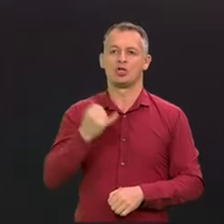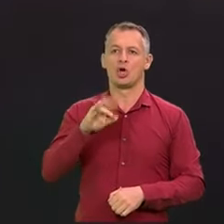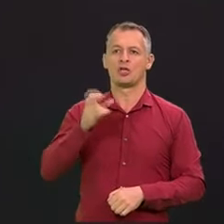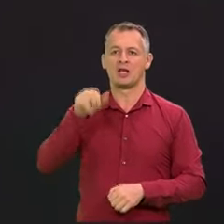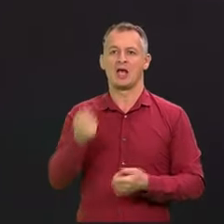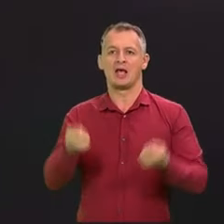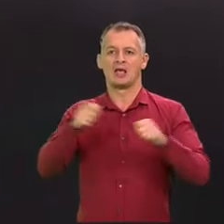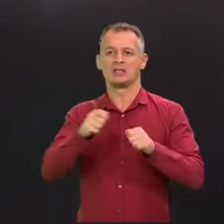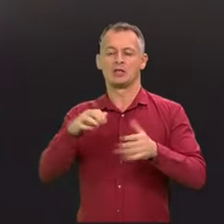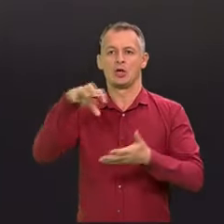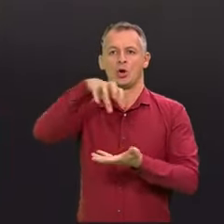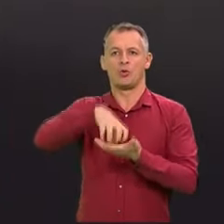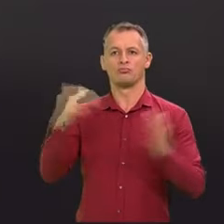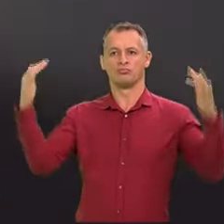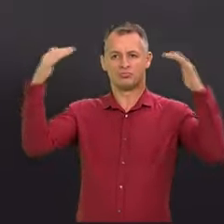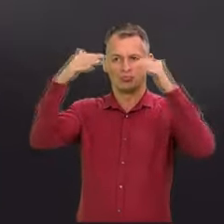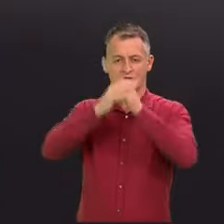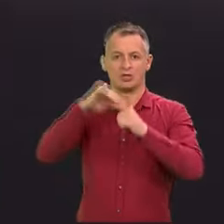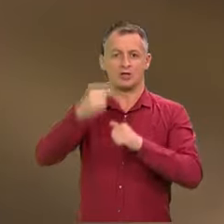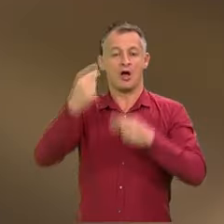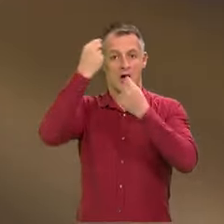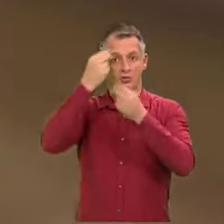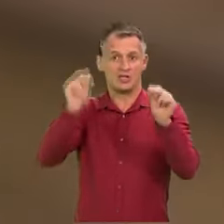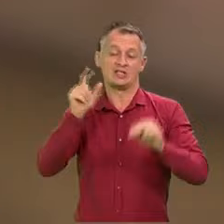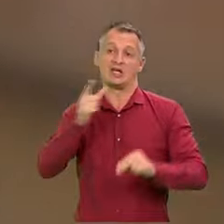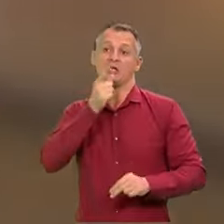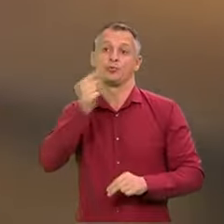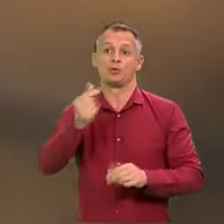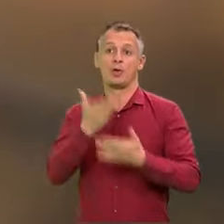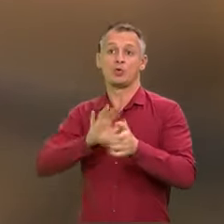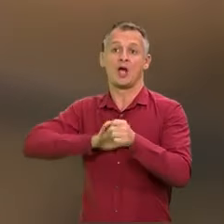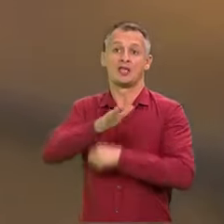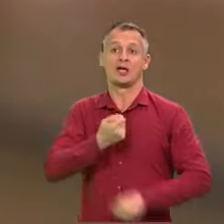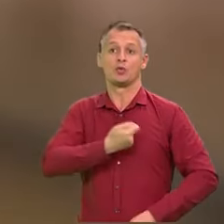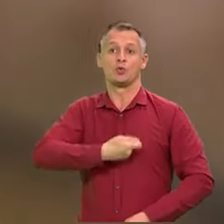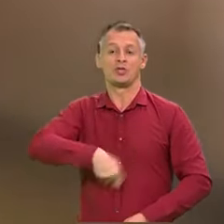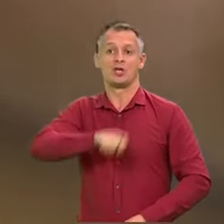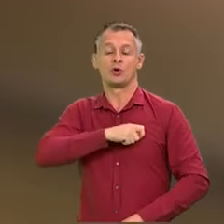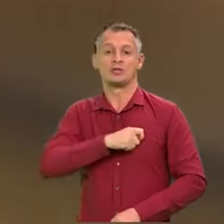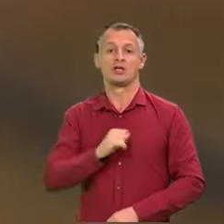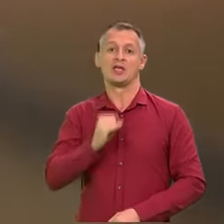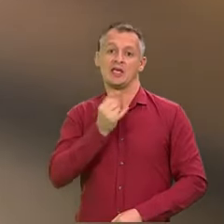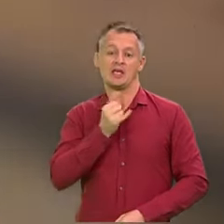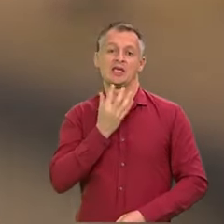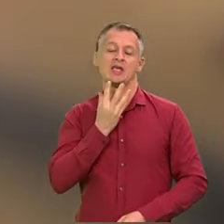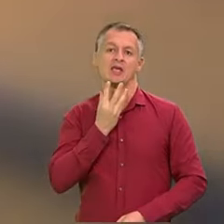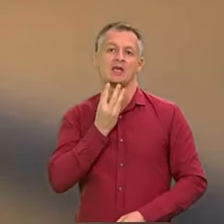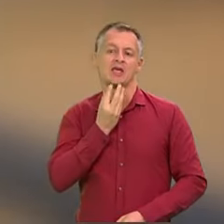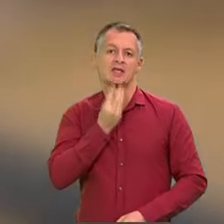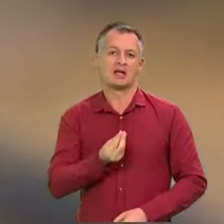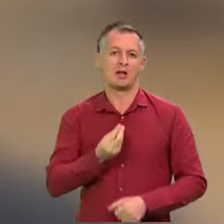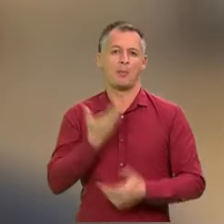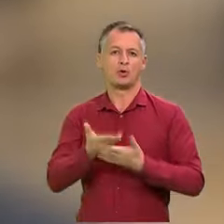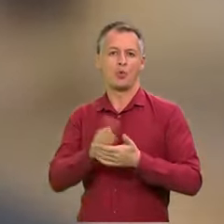Gardienilor Revoluției Islamice din Iran a declarat că este un răspuns la atacul terorist al Israelului asupra grupării Hezbollah din Liban